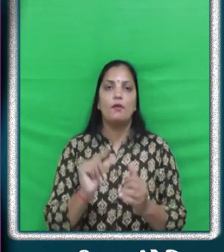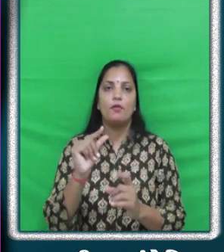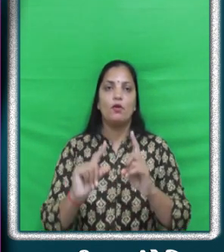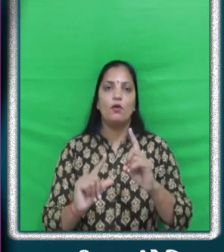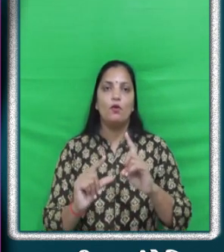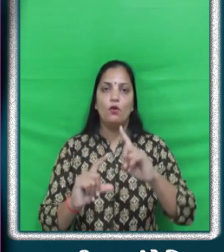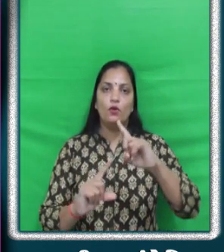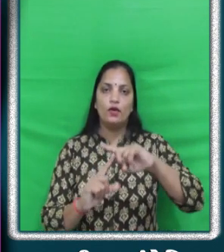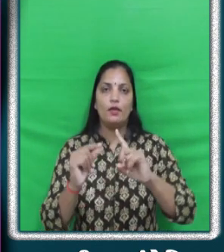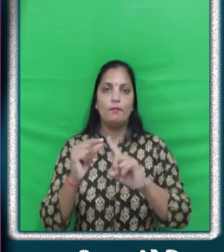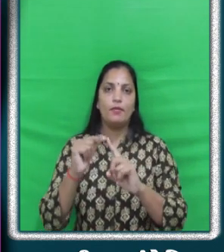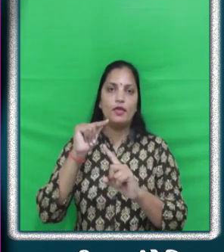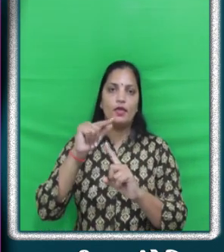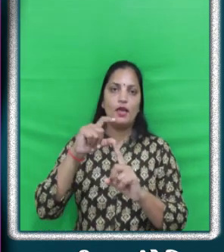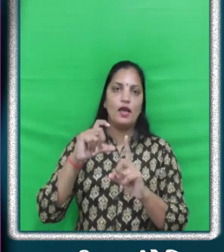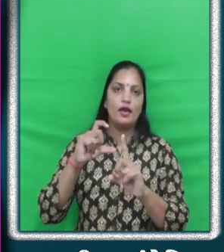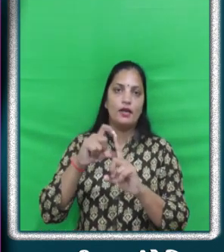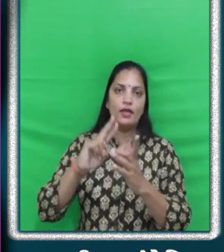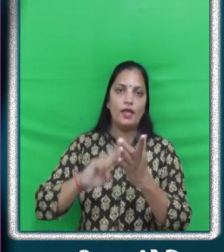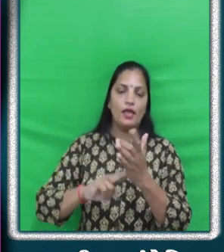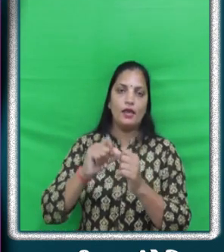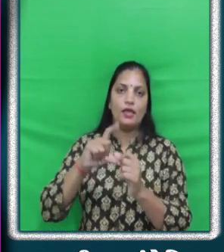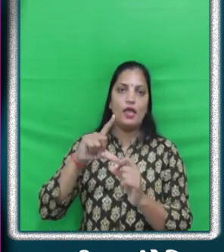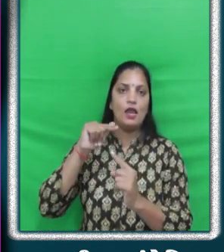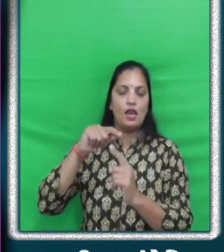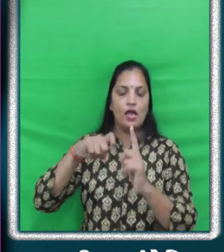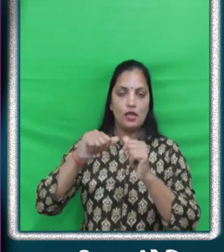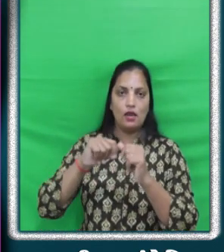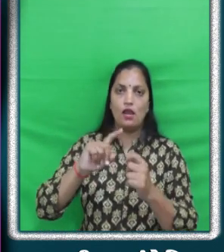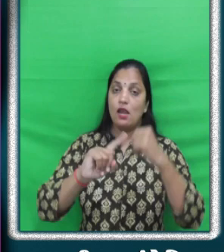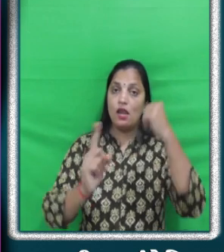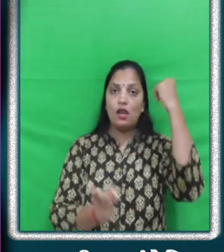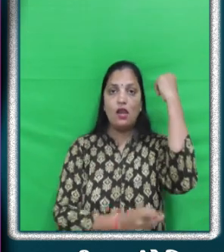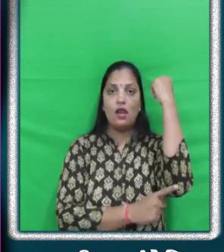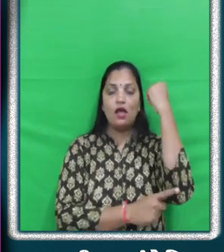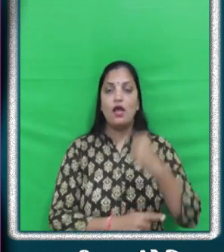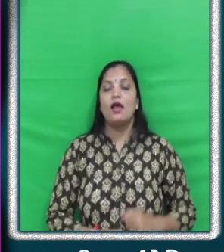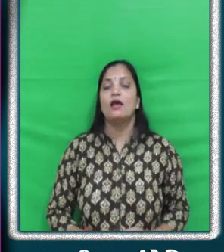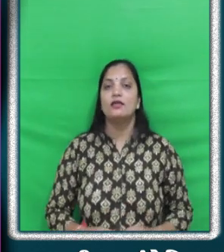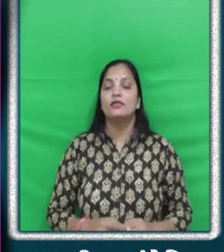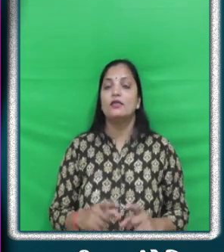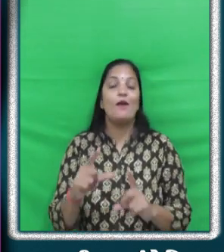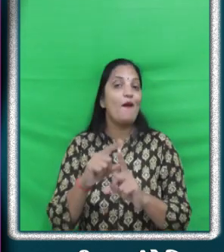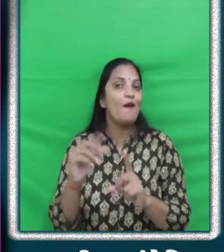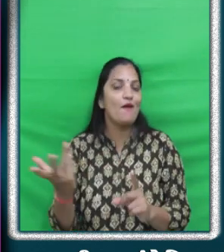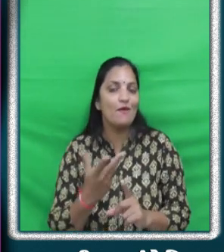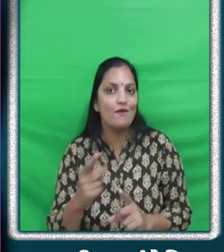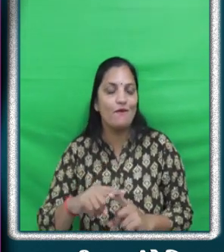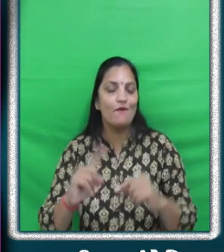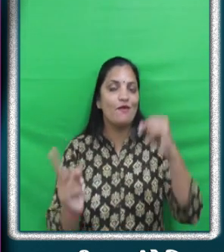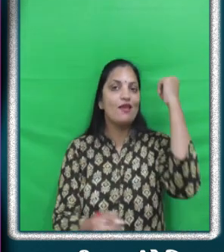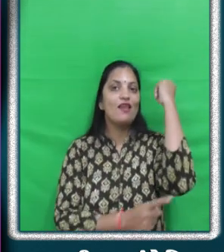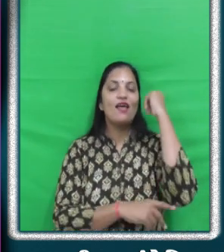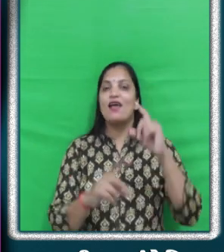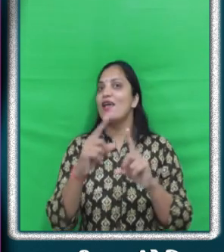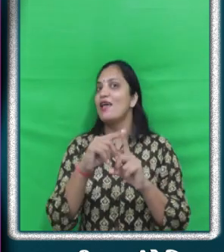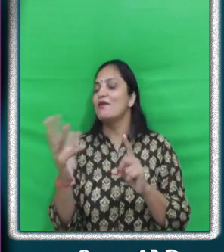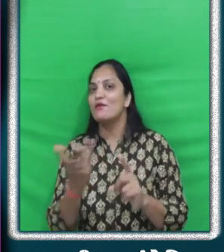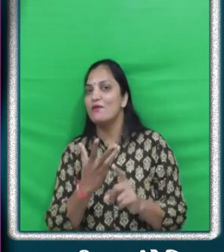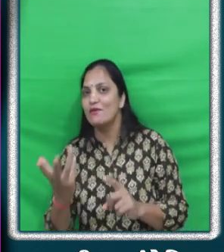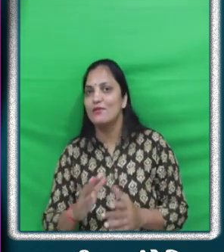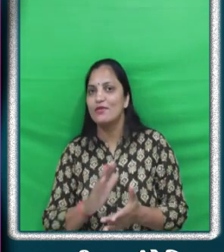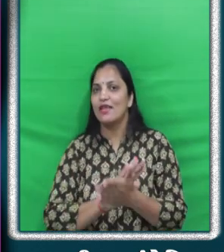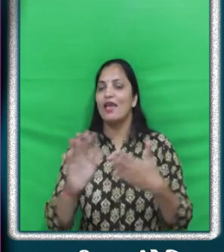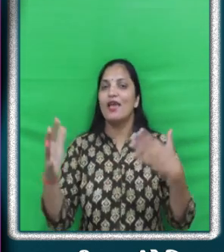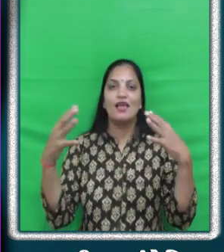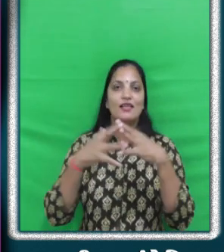તમારા આન્સર સાથે, વેરી ગુડ. અને છેલ્લે લાસ્ટમાં આપણે દર વખતે શું કરીએ છીએ, યાદ છે શું કરીએ